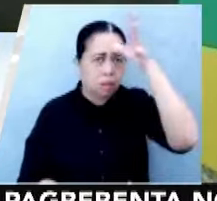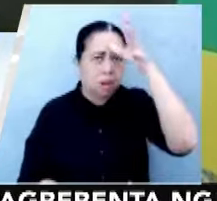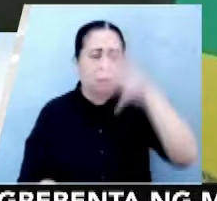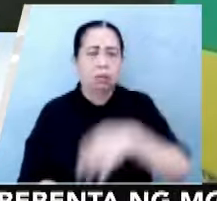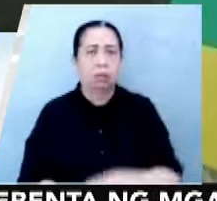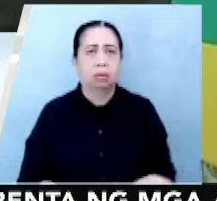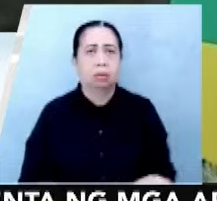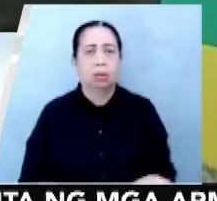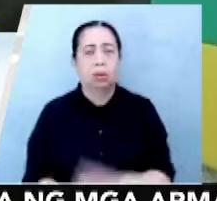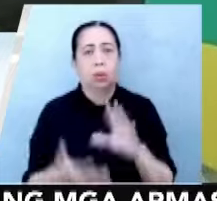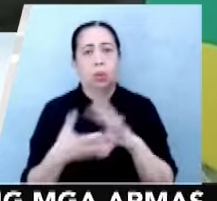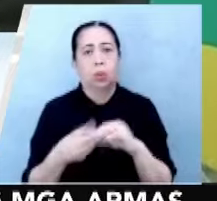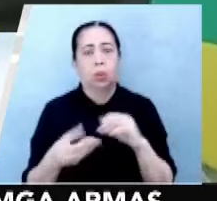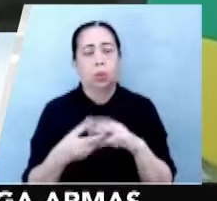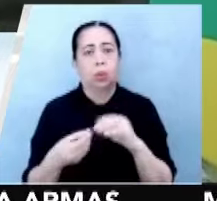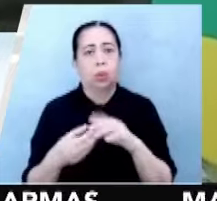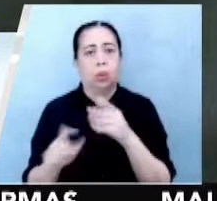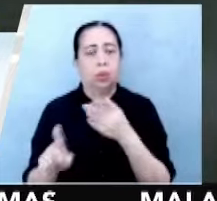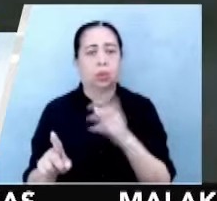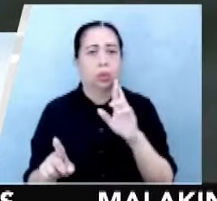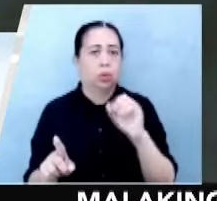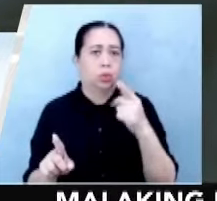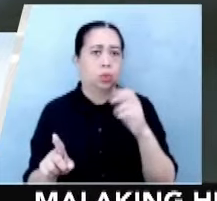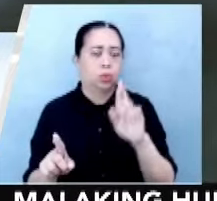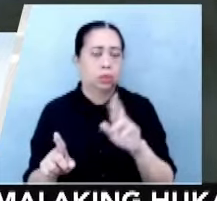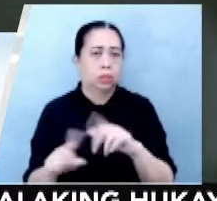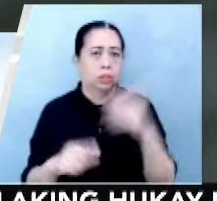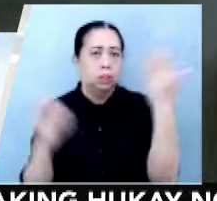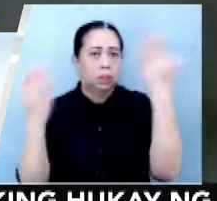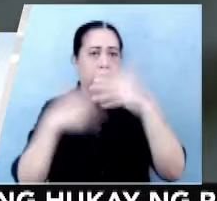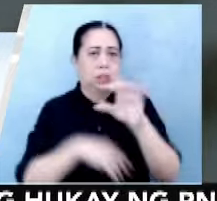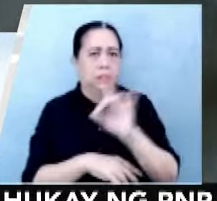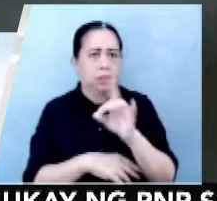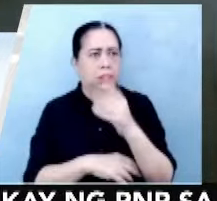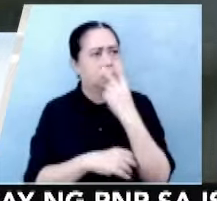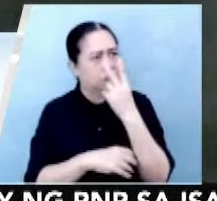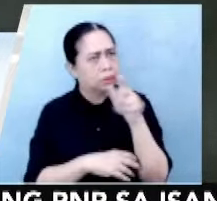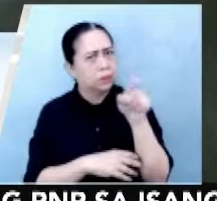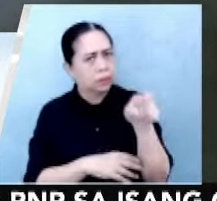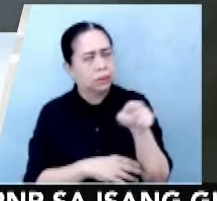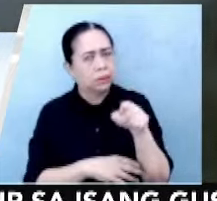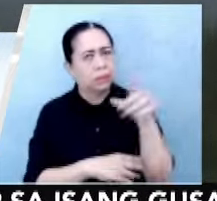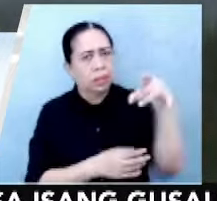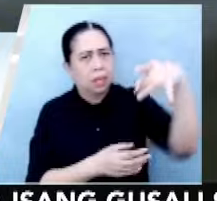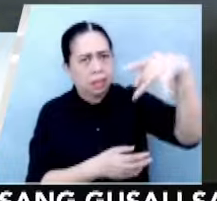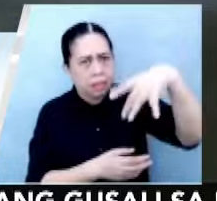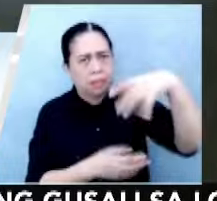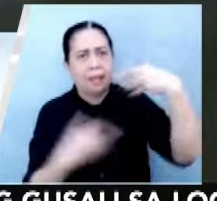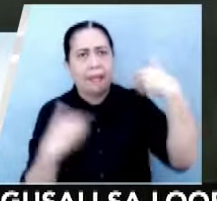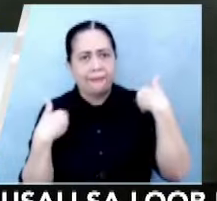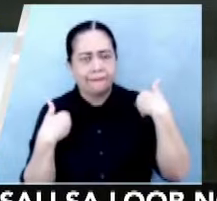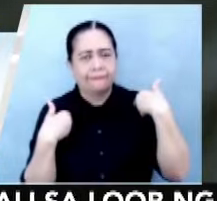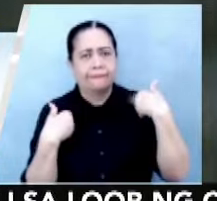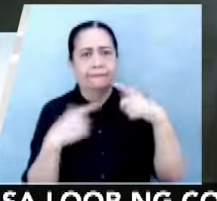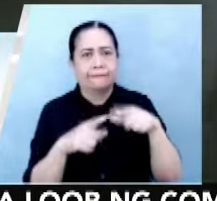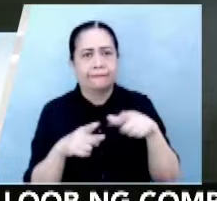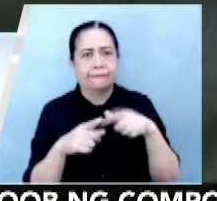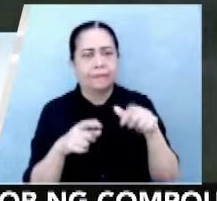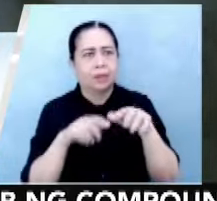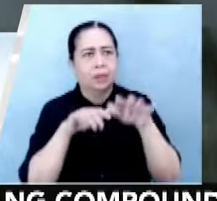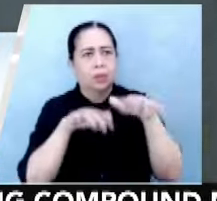ng mangingisdang si Roger, alas 8 ng gabi ay nakita pa nila ang ilaw ng bangka ni Egay na nagpaanod umano